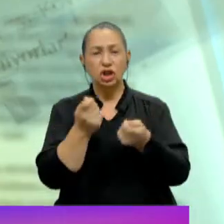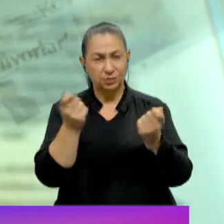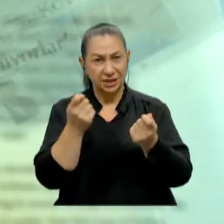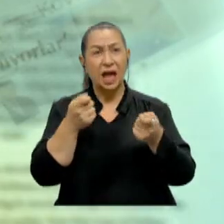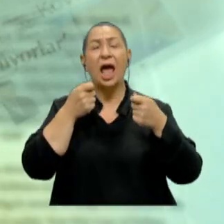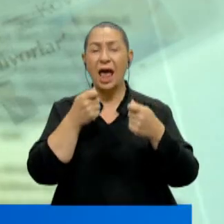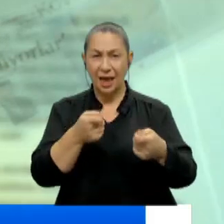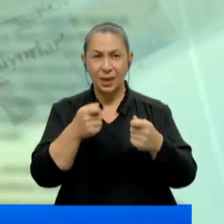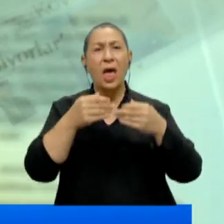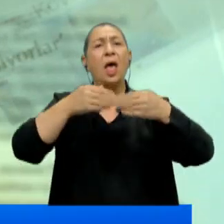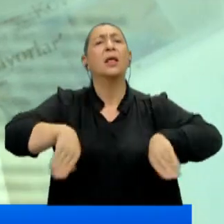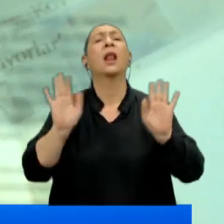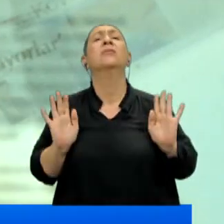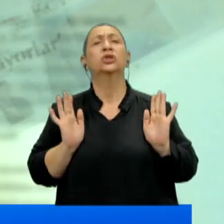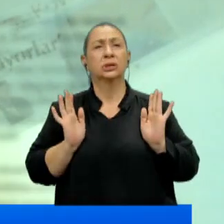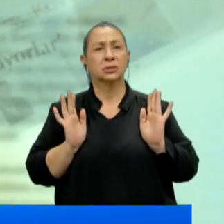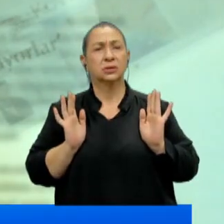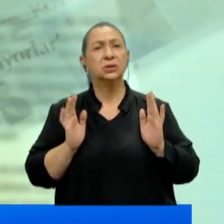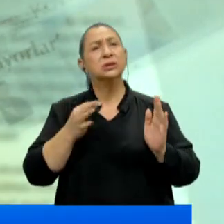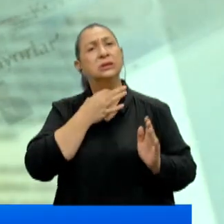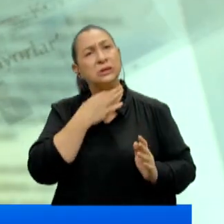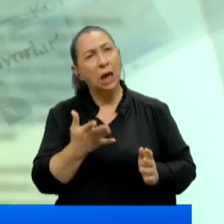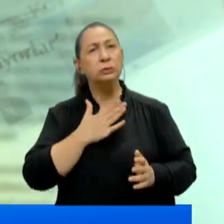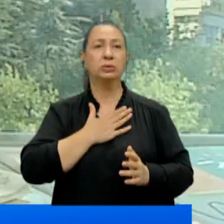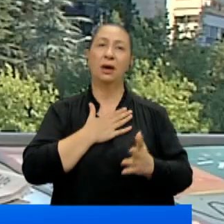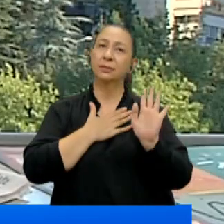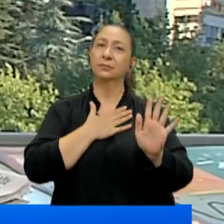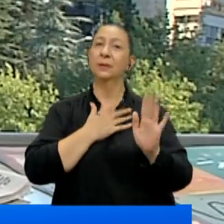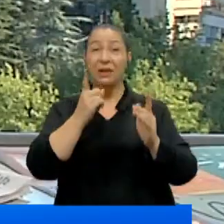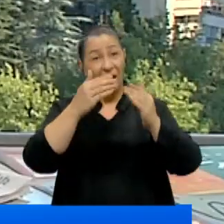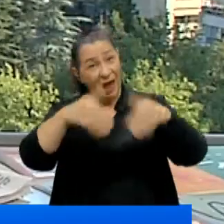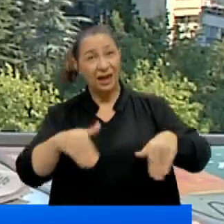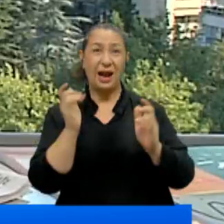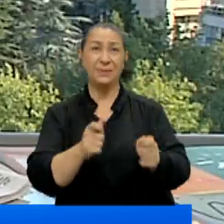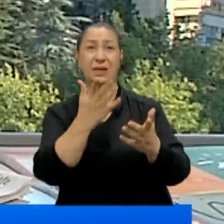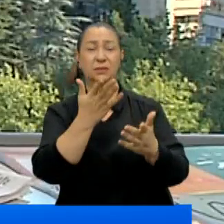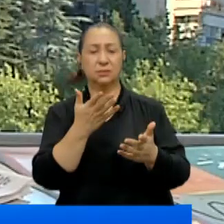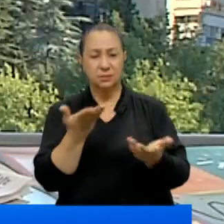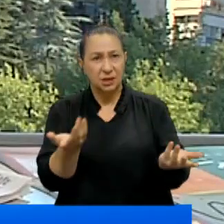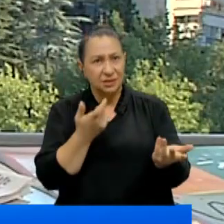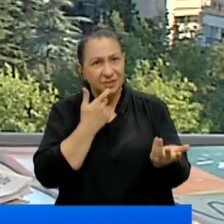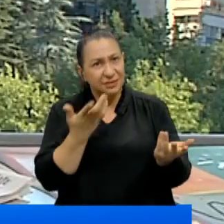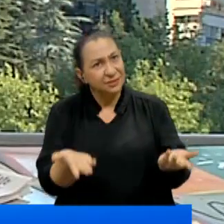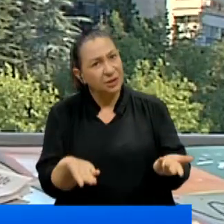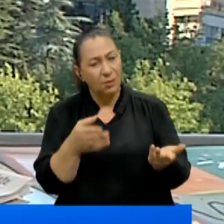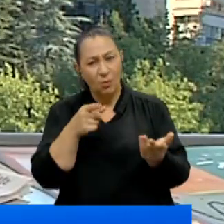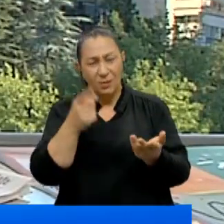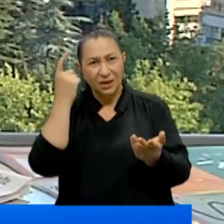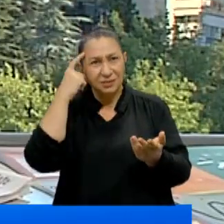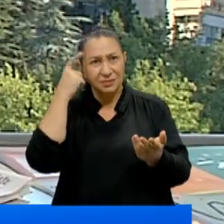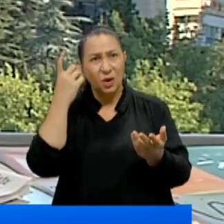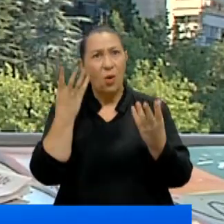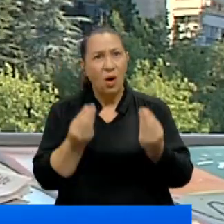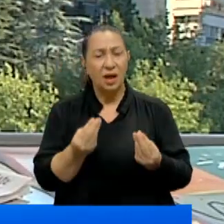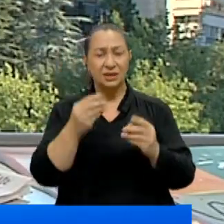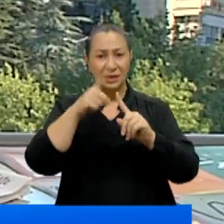ve eğitimini engellemeyeceğiz. Sağ olsunlar. Yani bir de engelleseydiniz, orta çağı yaşayan, böyle bir zihniyeti